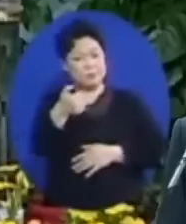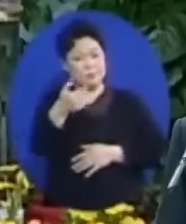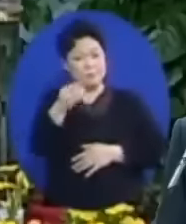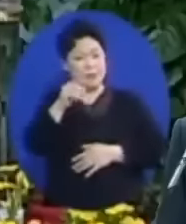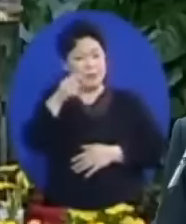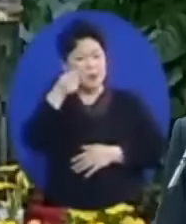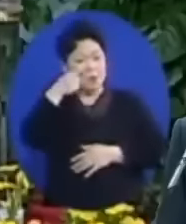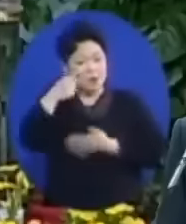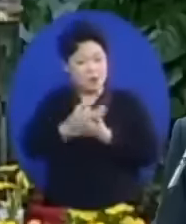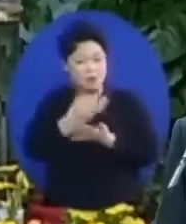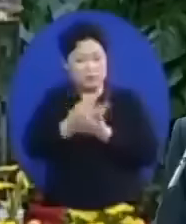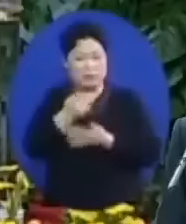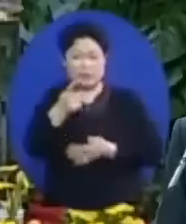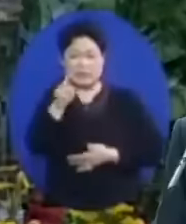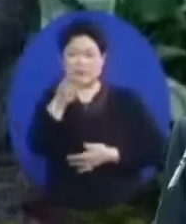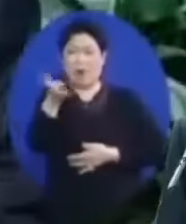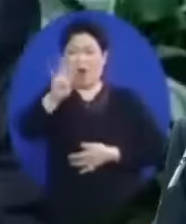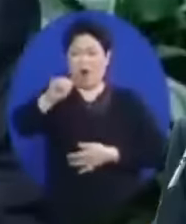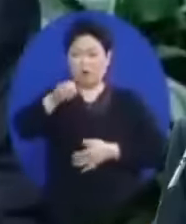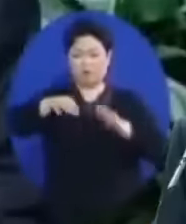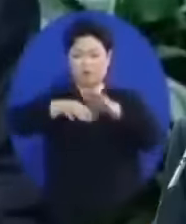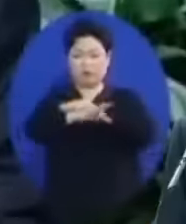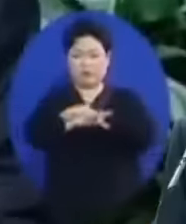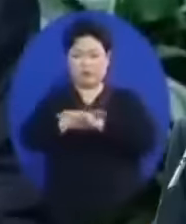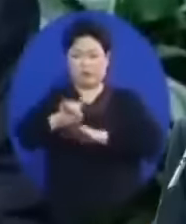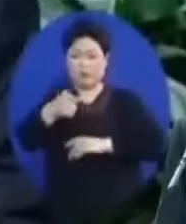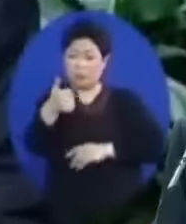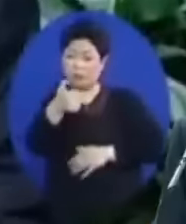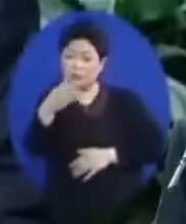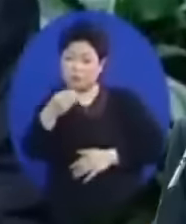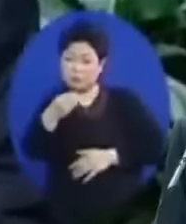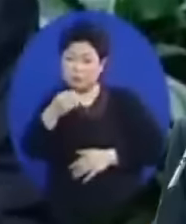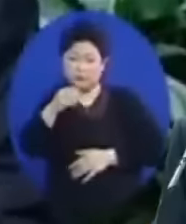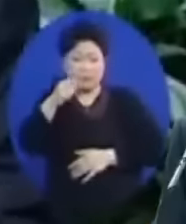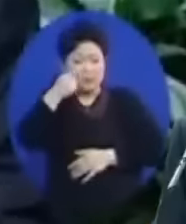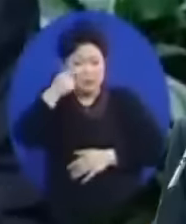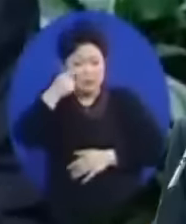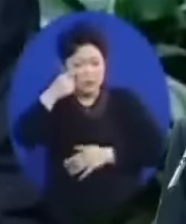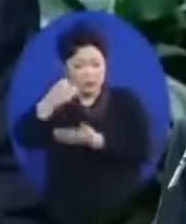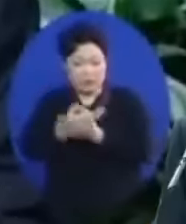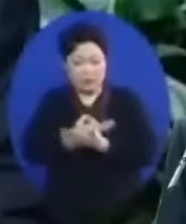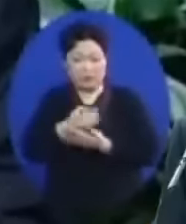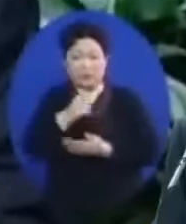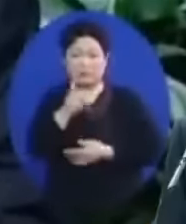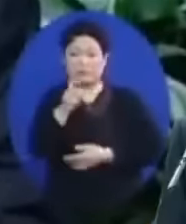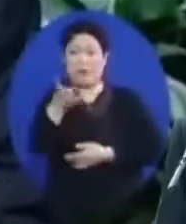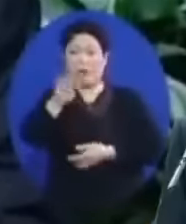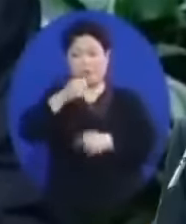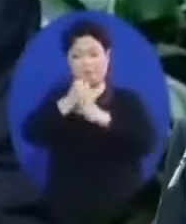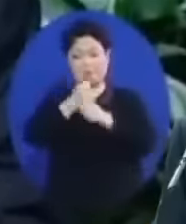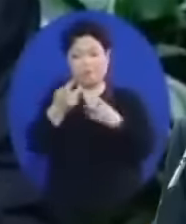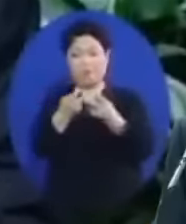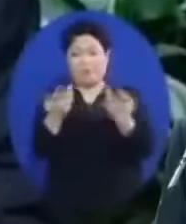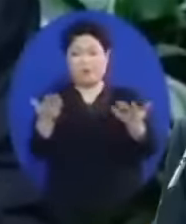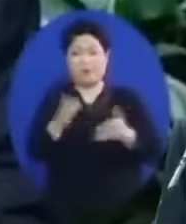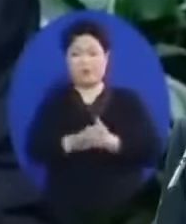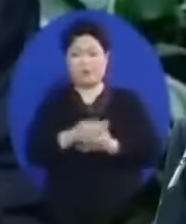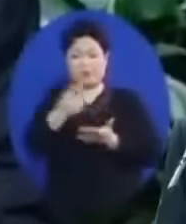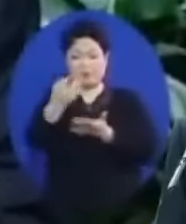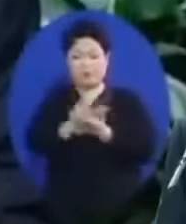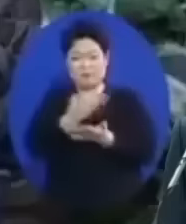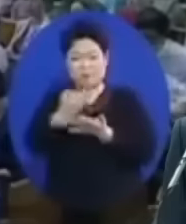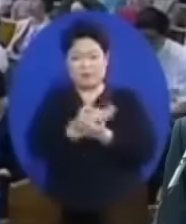따라하는 10억 재테크, 150만 원 월급 받고 사람이 10억을 어떻게 만드느냐, 월급쟁이 10억